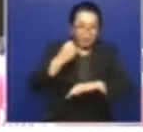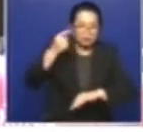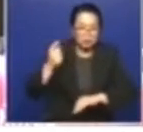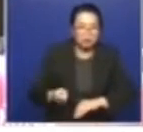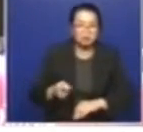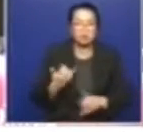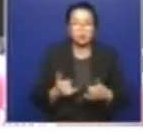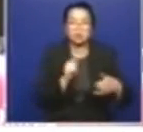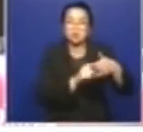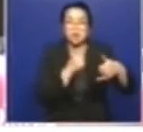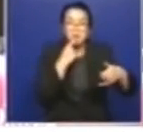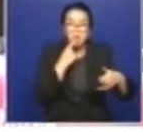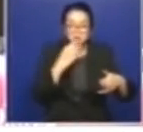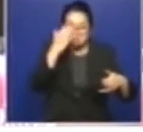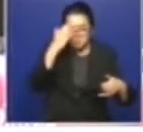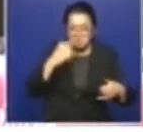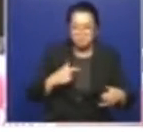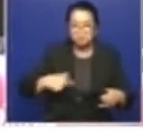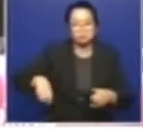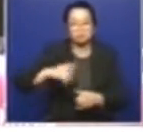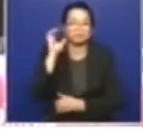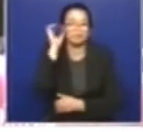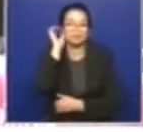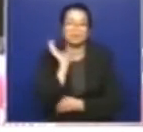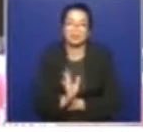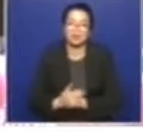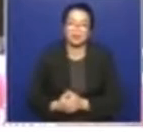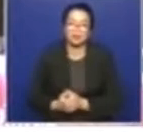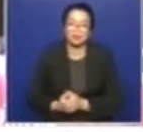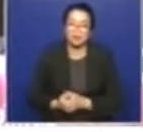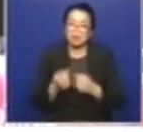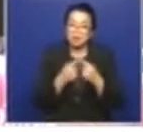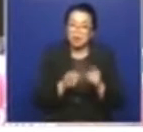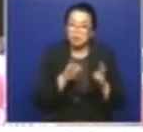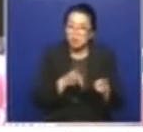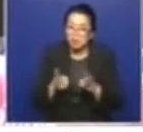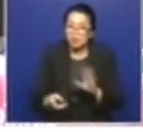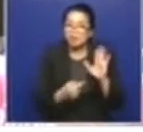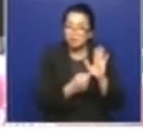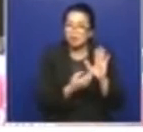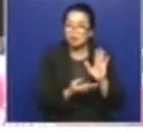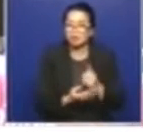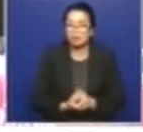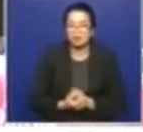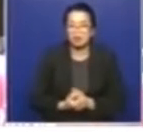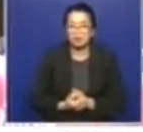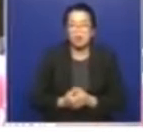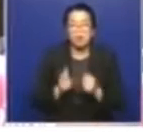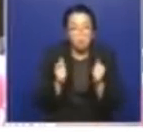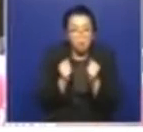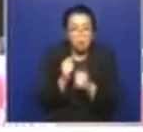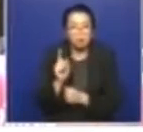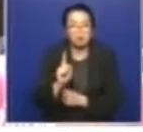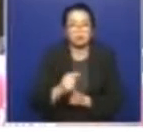านขึงขังอันไหนแล้วก็ตามคนไม่เชื่อแต่วิธีนี้ท่านอนุชากลัวที่สุดผมขอนิดเดียวท่านประธ